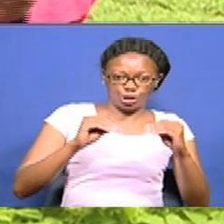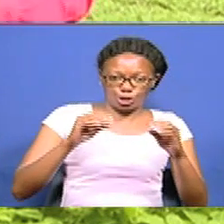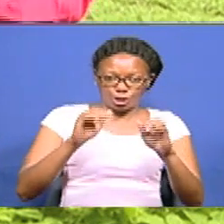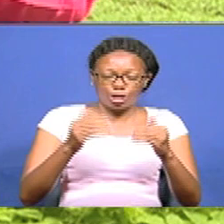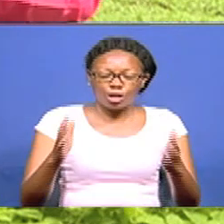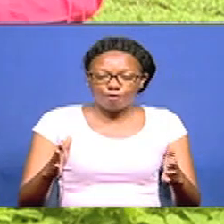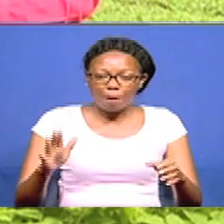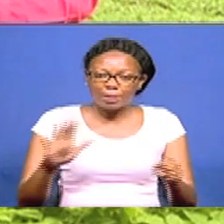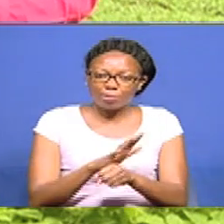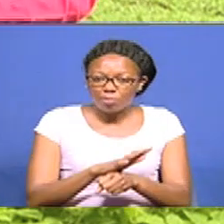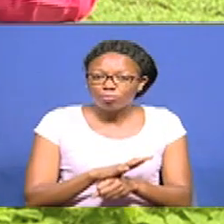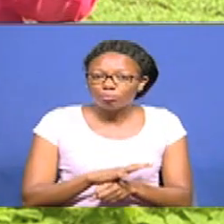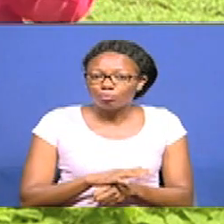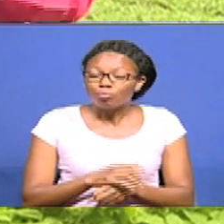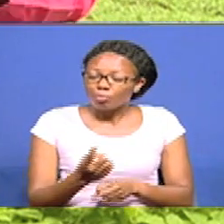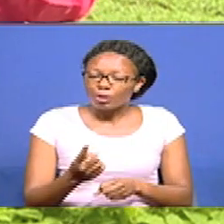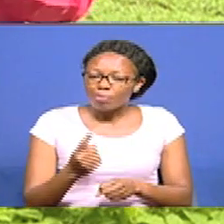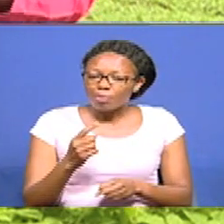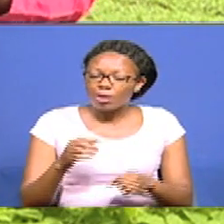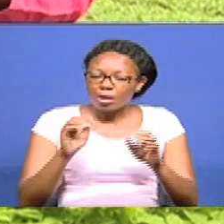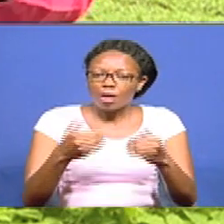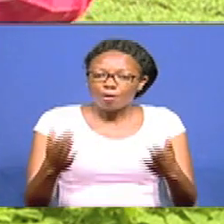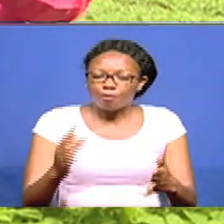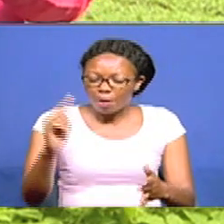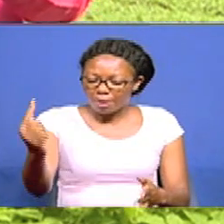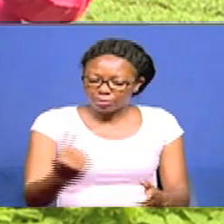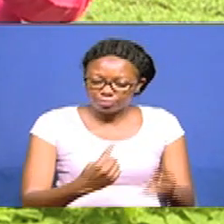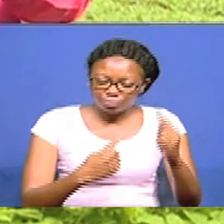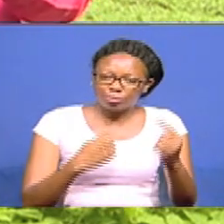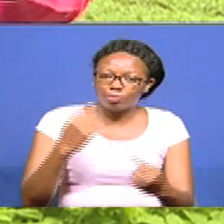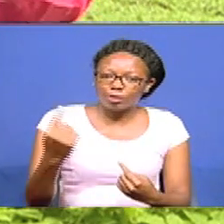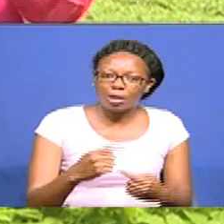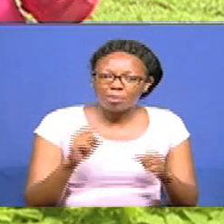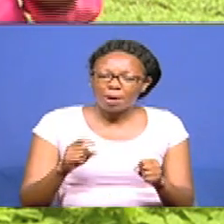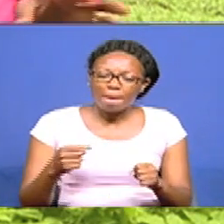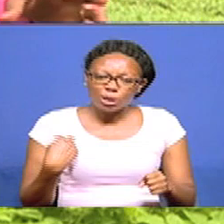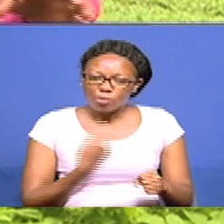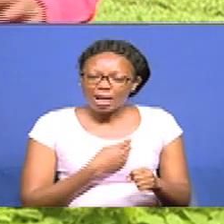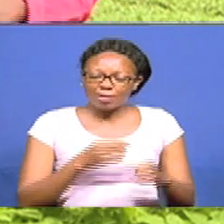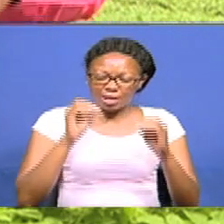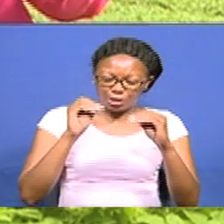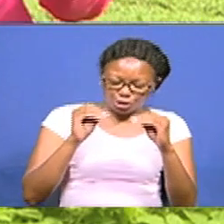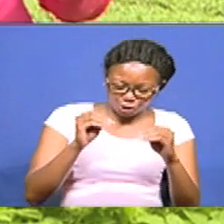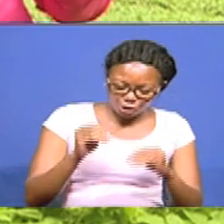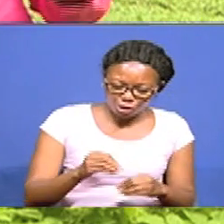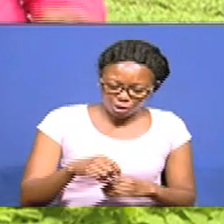kusema mkulima akija hapa, tunaweza kumwambia mambo mengi ya vile ataenda apande,